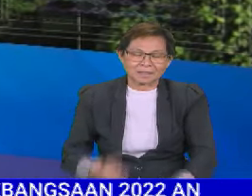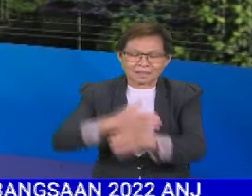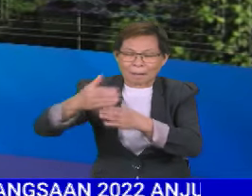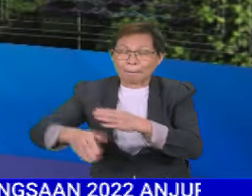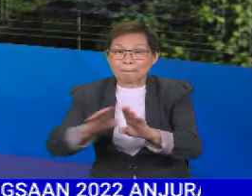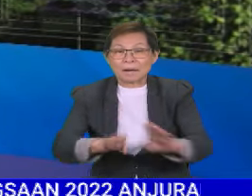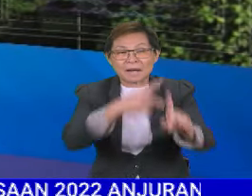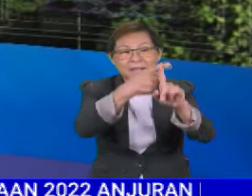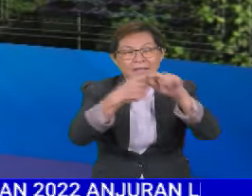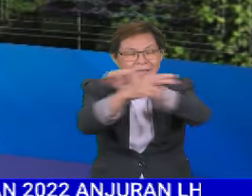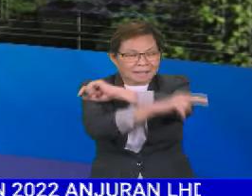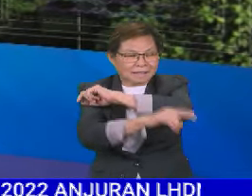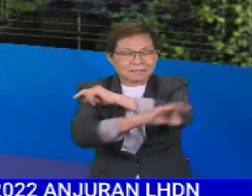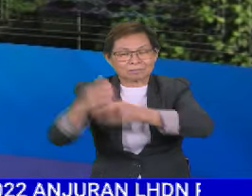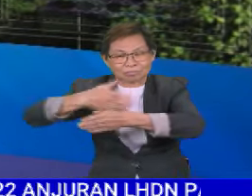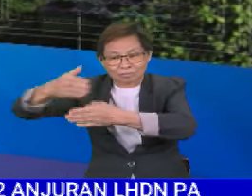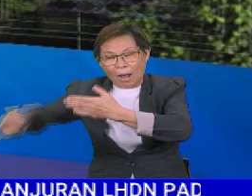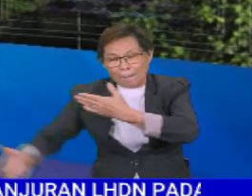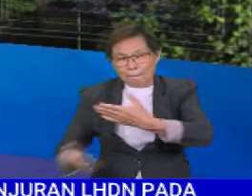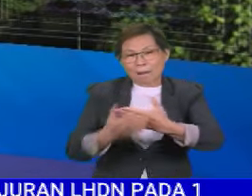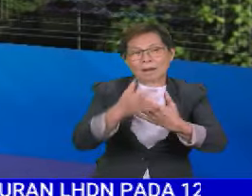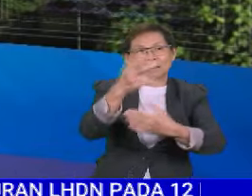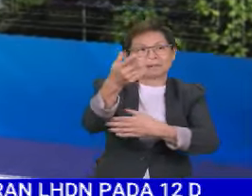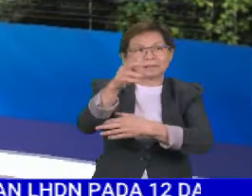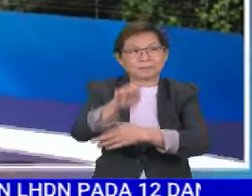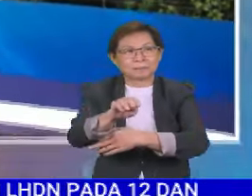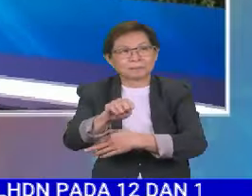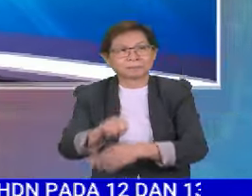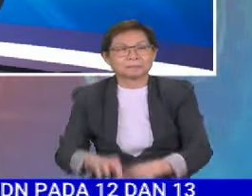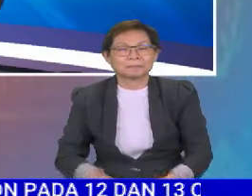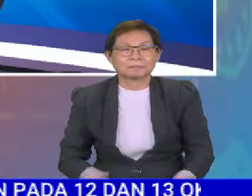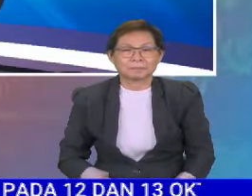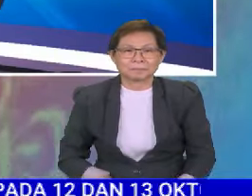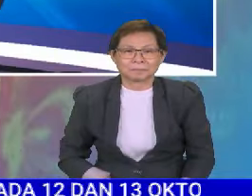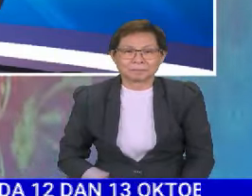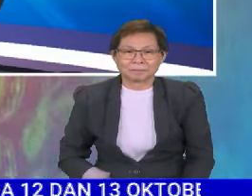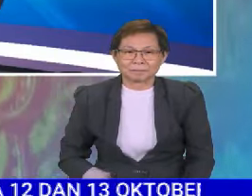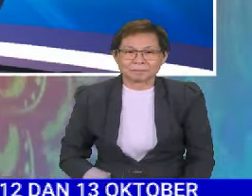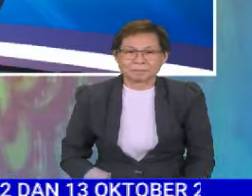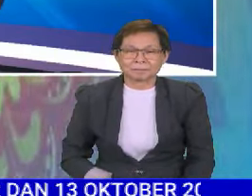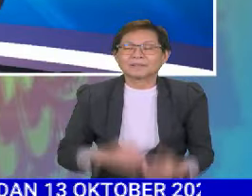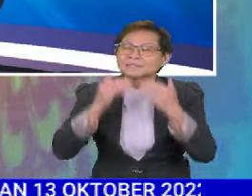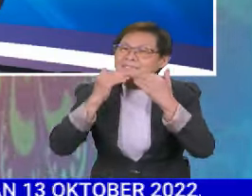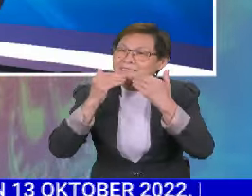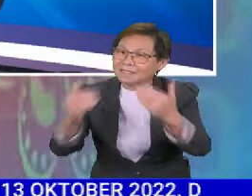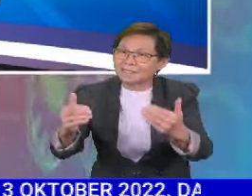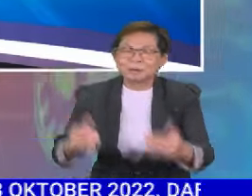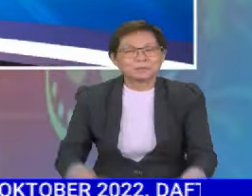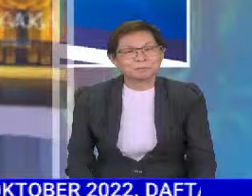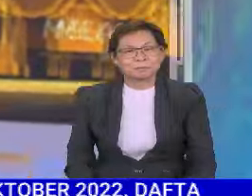Sekian paparan dari Negeri Sembilan. Kembali ke Angkasa Puri. Terima kasih, Amir.